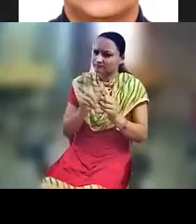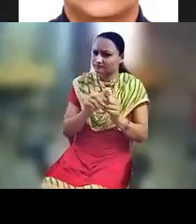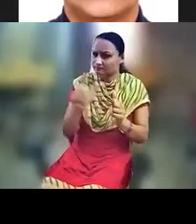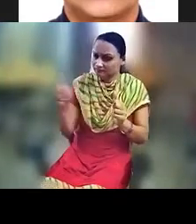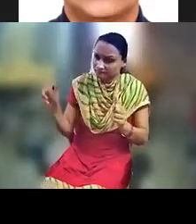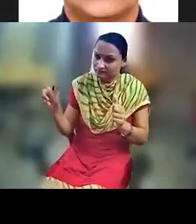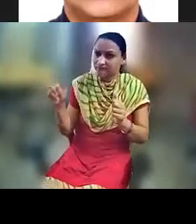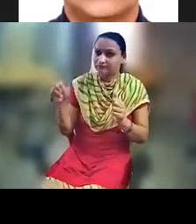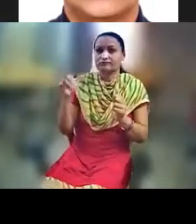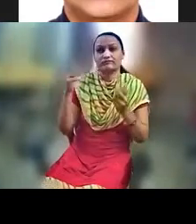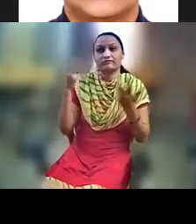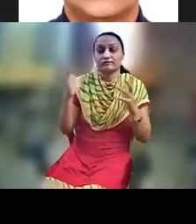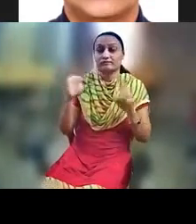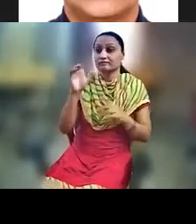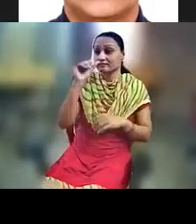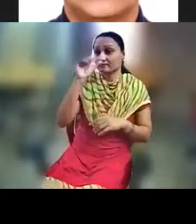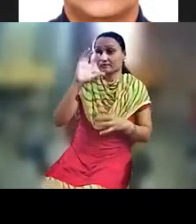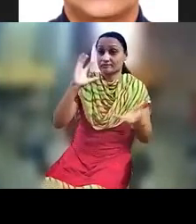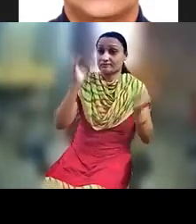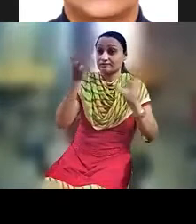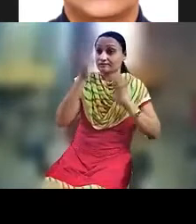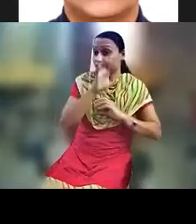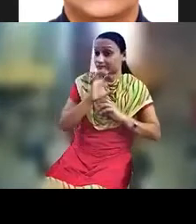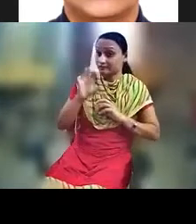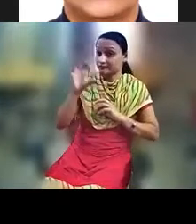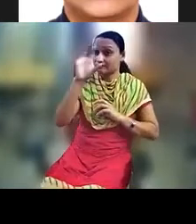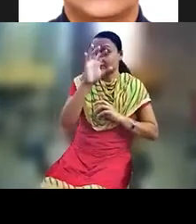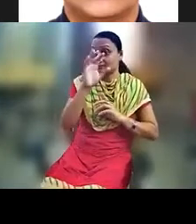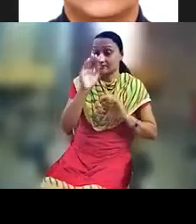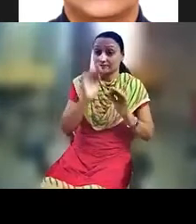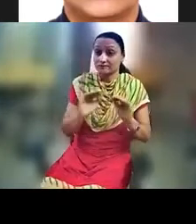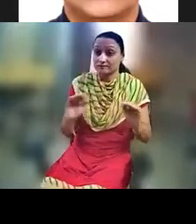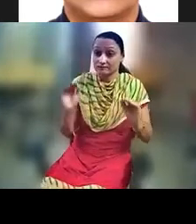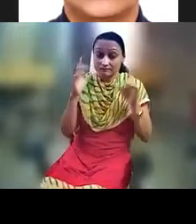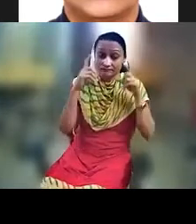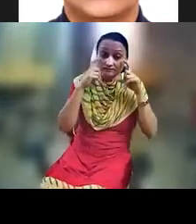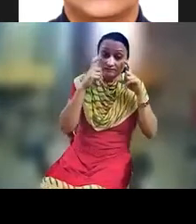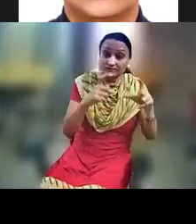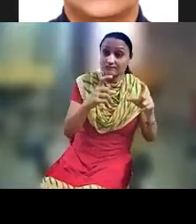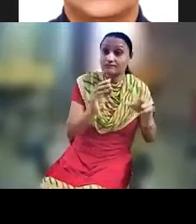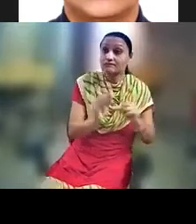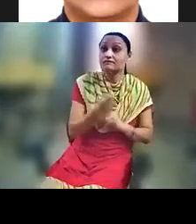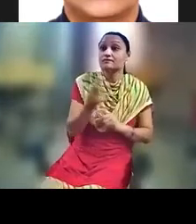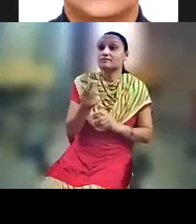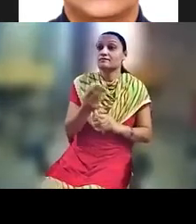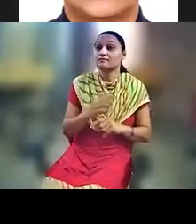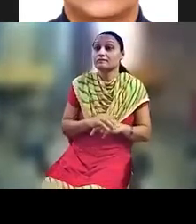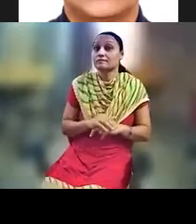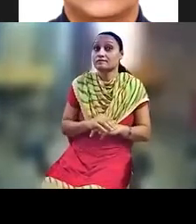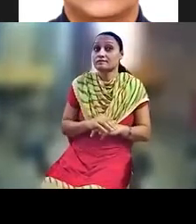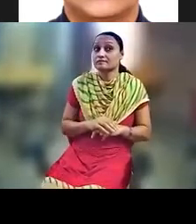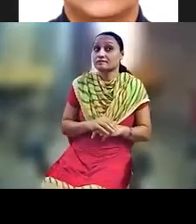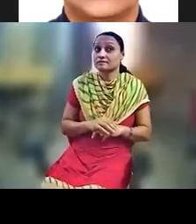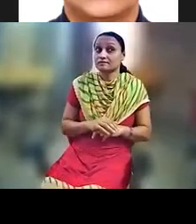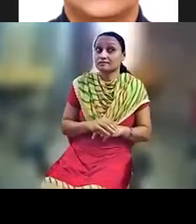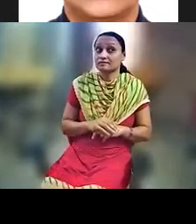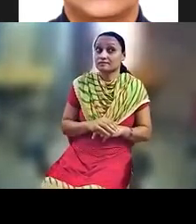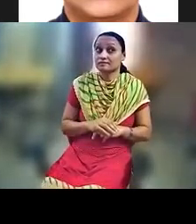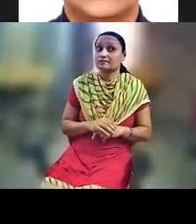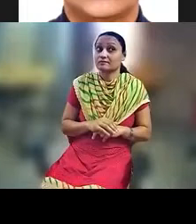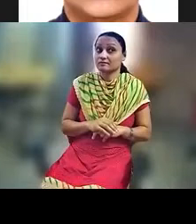भी देश को हम इस तरह से देखते हैं कि वो अपने बच्चों का कितना ध्यान रखता है। सो जो देश बच्चों का ध्यान ठीक से रख रहे